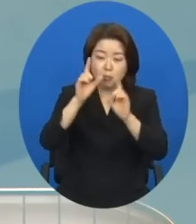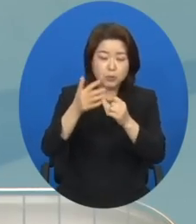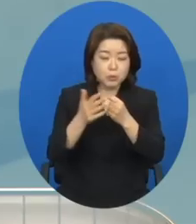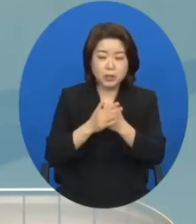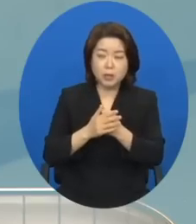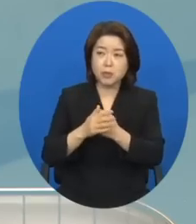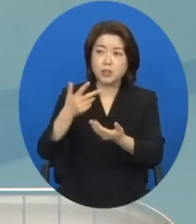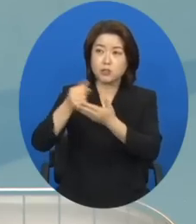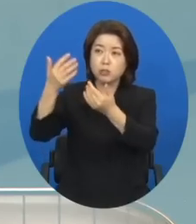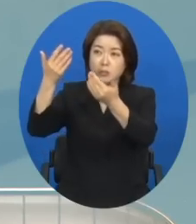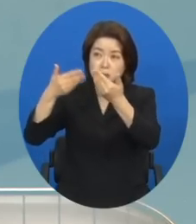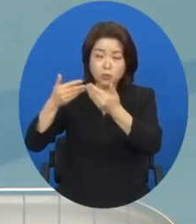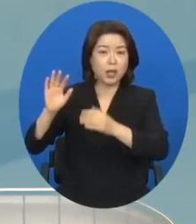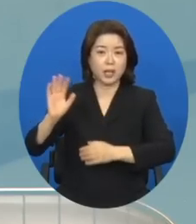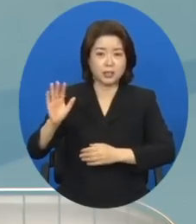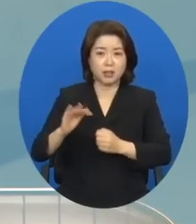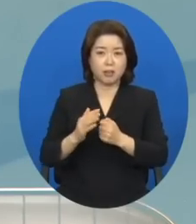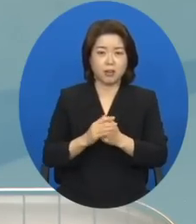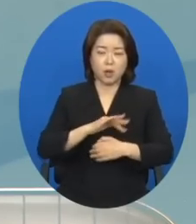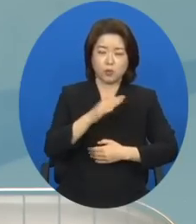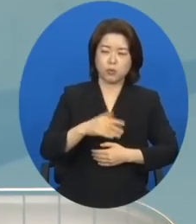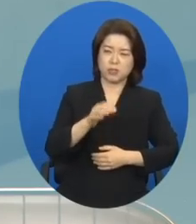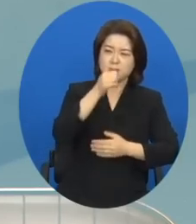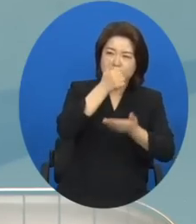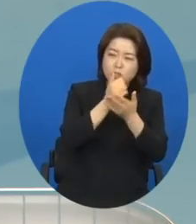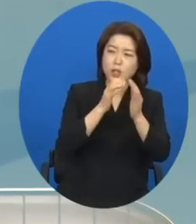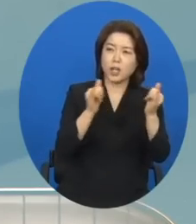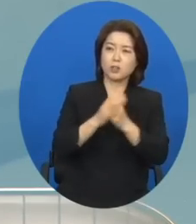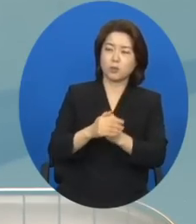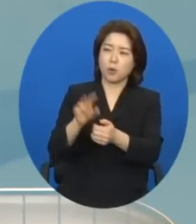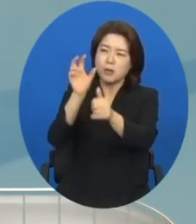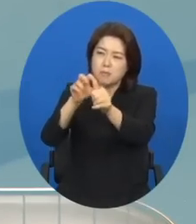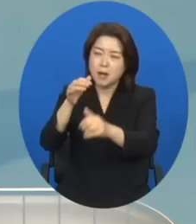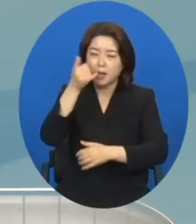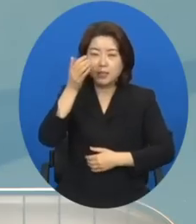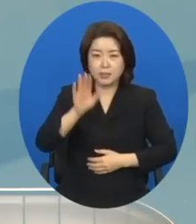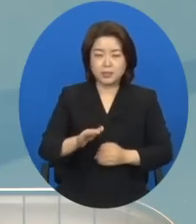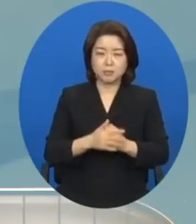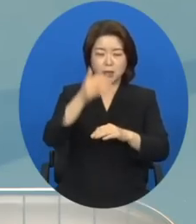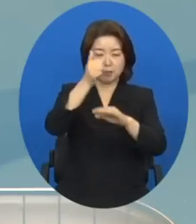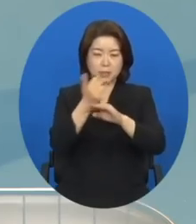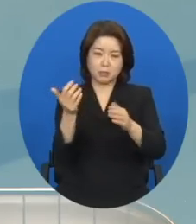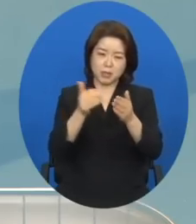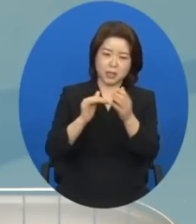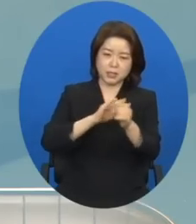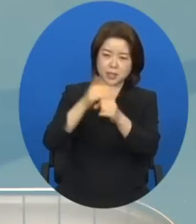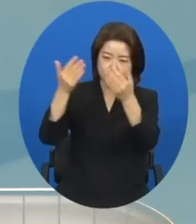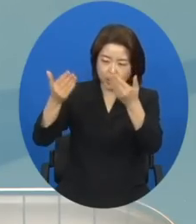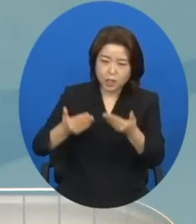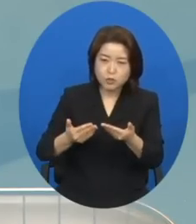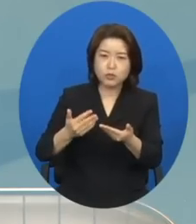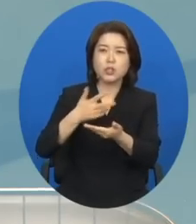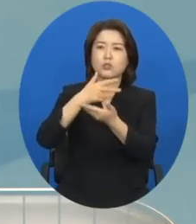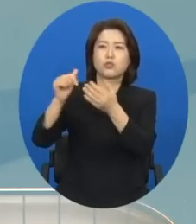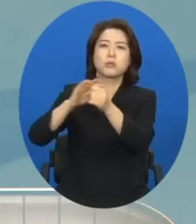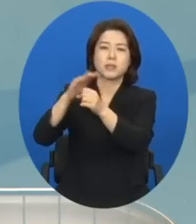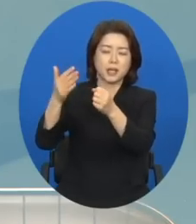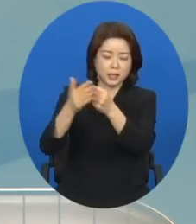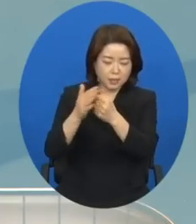주님께 범죄했고 주님을 반역했지만 그러나 끝까지 사랑하시는 그 사랑 때문에 주님이